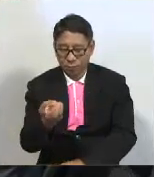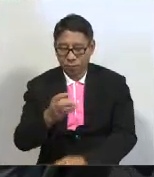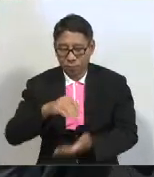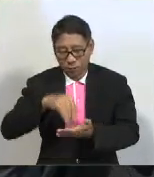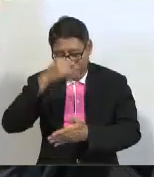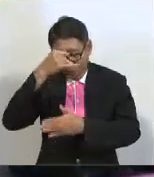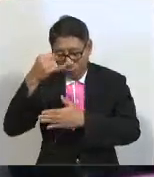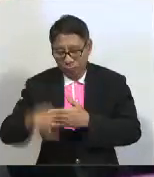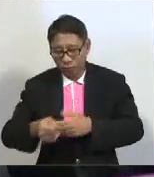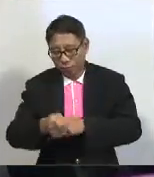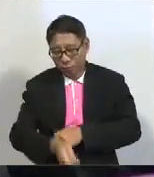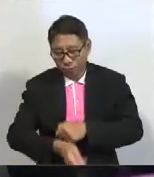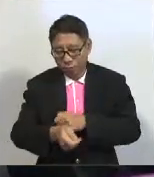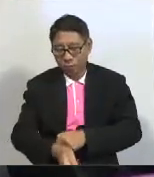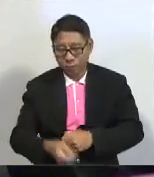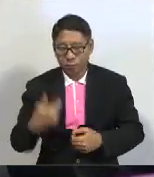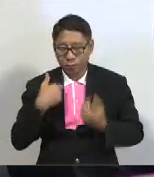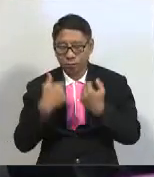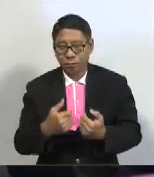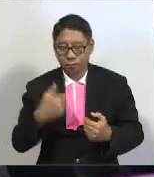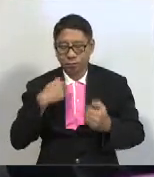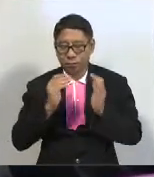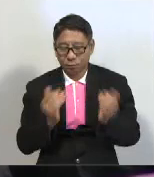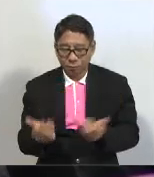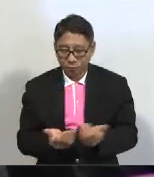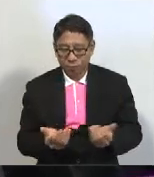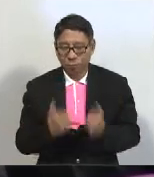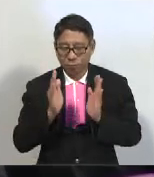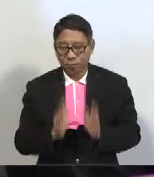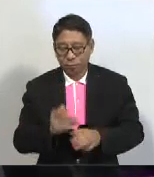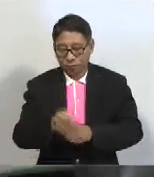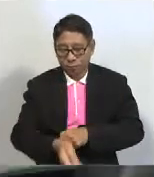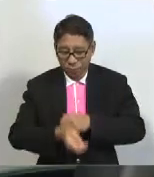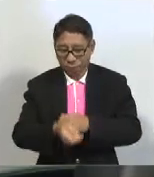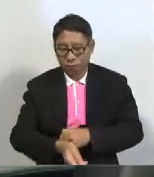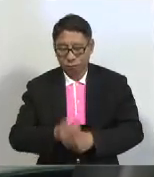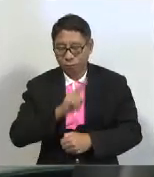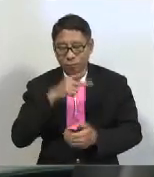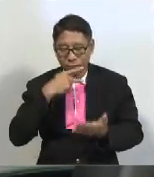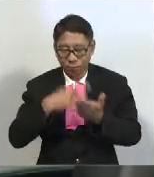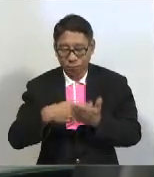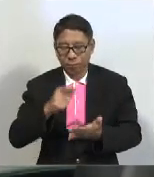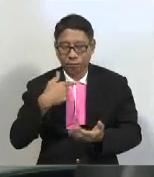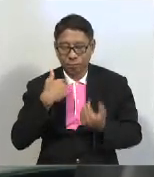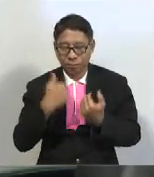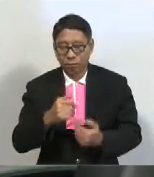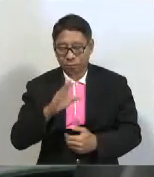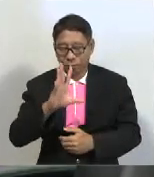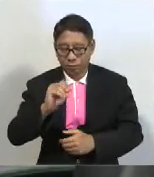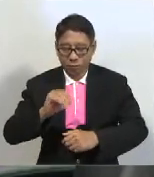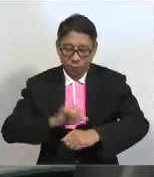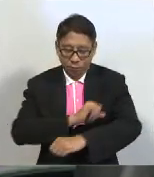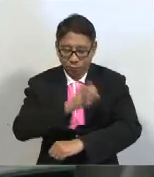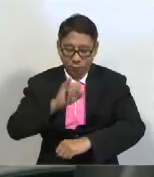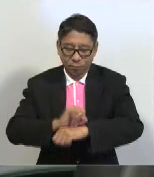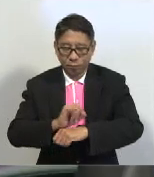บการศึกษาด้านเกษตรกรรมหรือจะต้องเป็นบุตรของเกษตรกรซึ่งสามารถใช้ประโยชน์ได้ไม่เกินกว่า50ไ